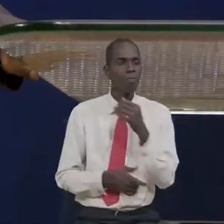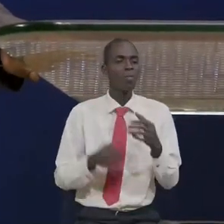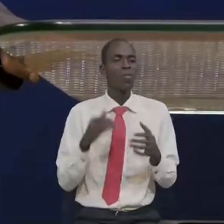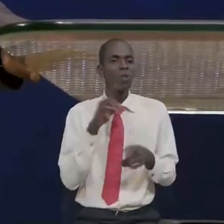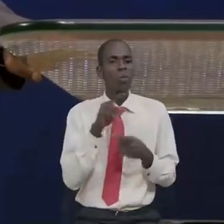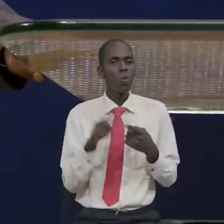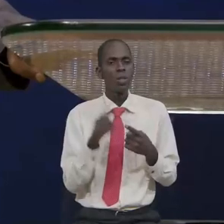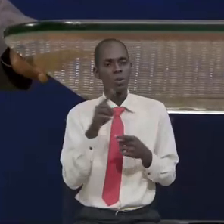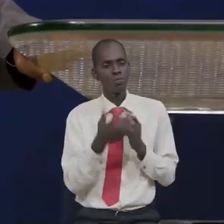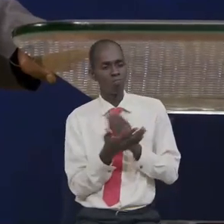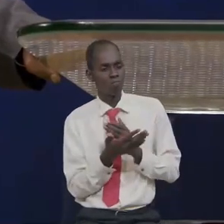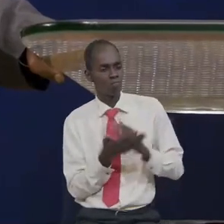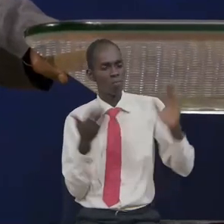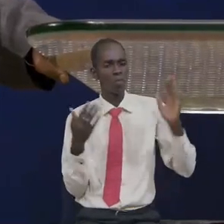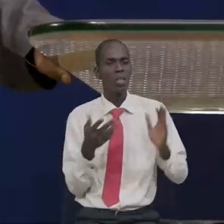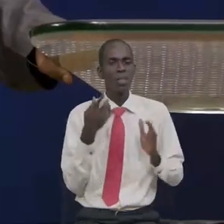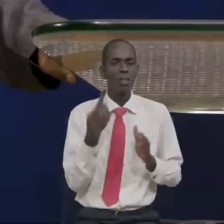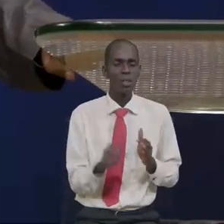vous résistez à